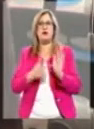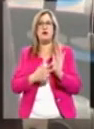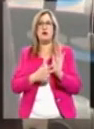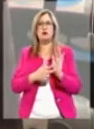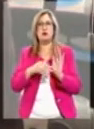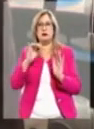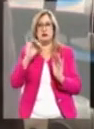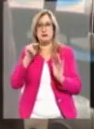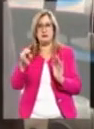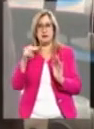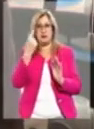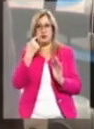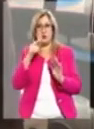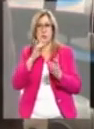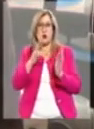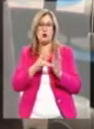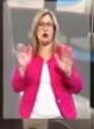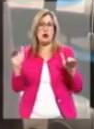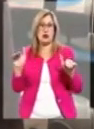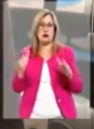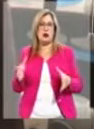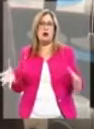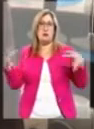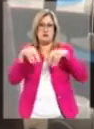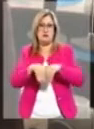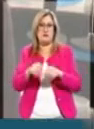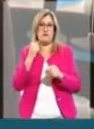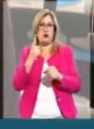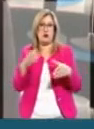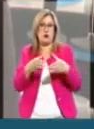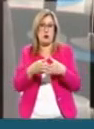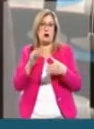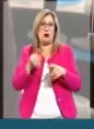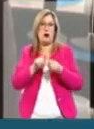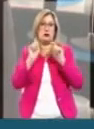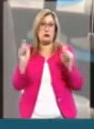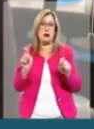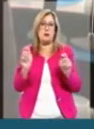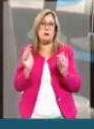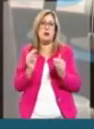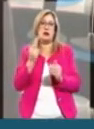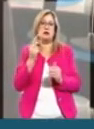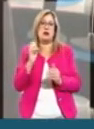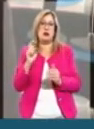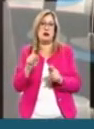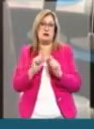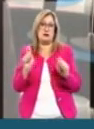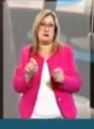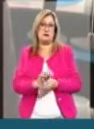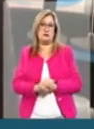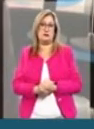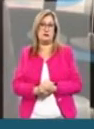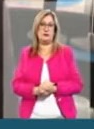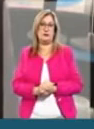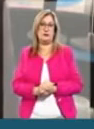қатысып, қажетті тігін машиналармен, одан басқа қайшы, ине деген сияқты керек заттармен қамтылды. Қамтылып